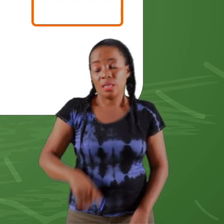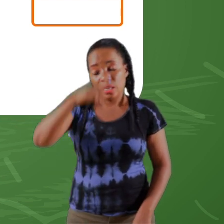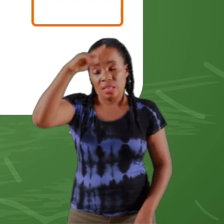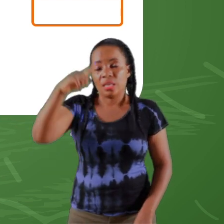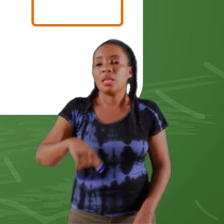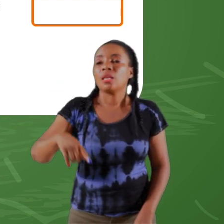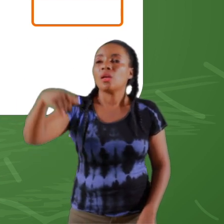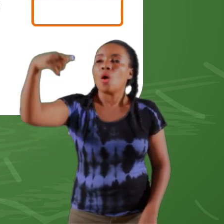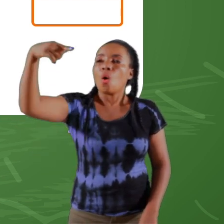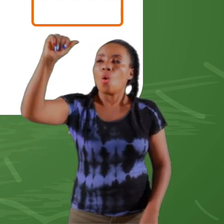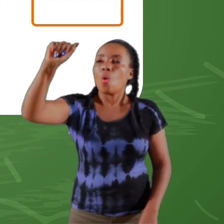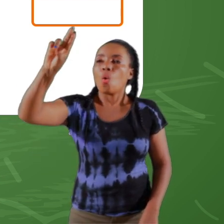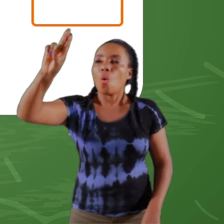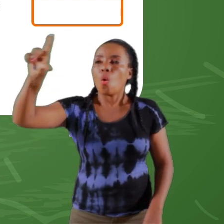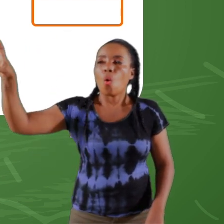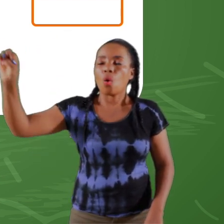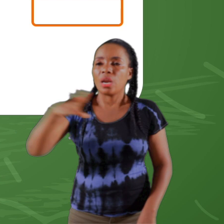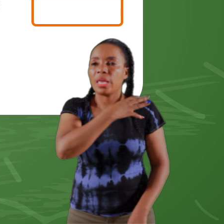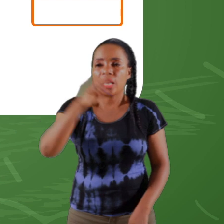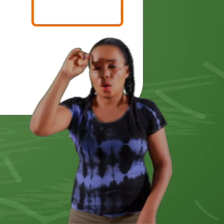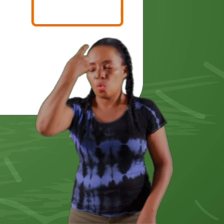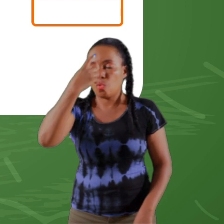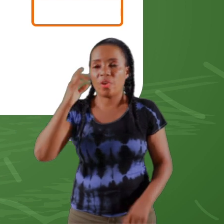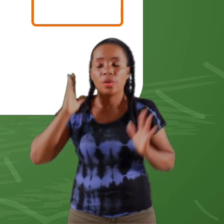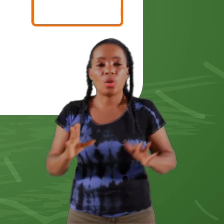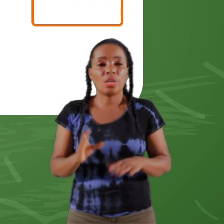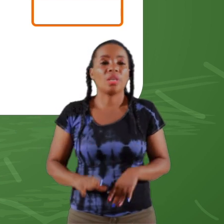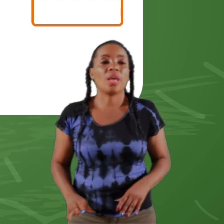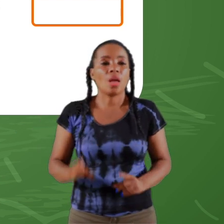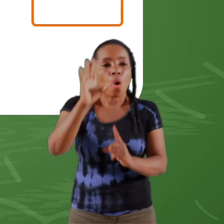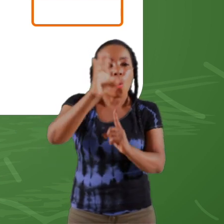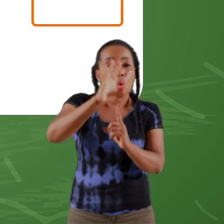colonies. Je vais vous laisser un petit temps.